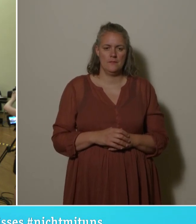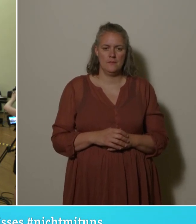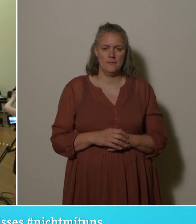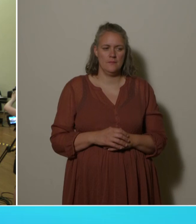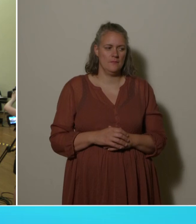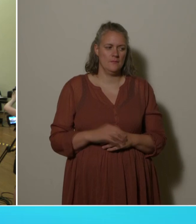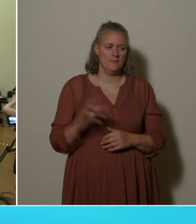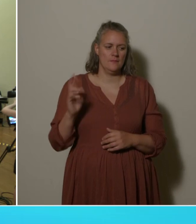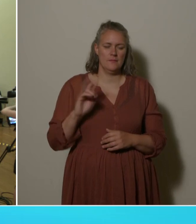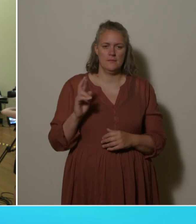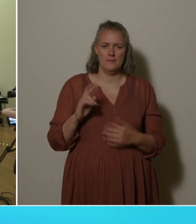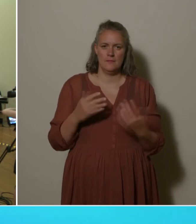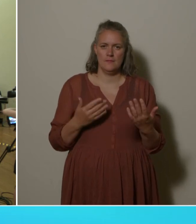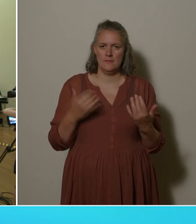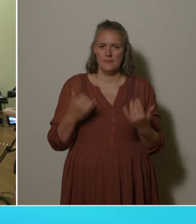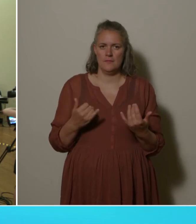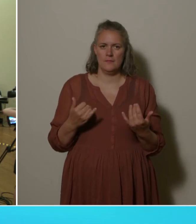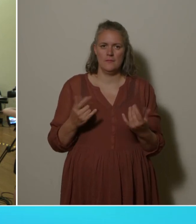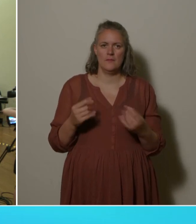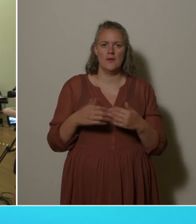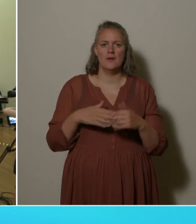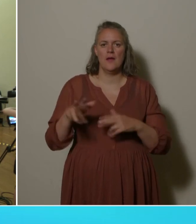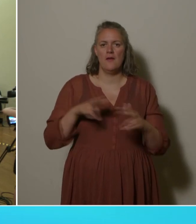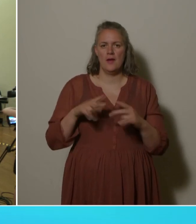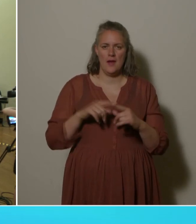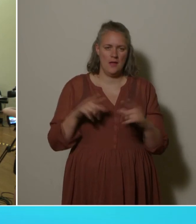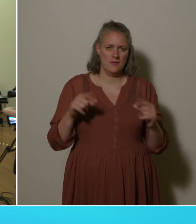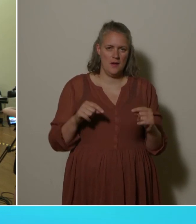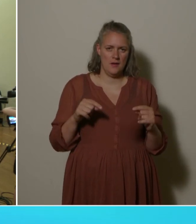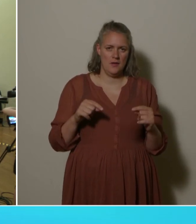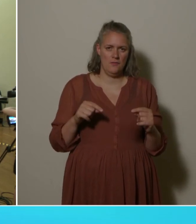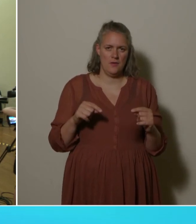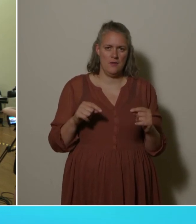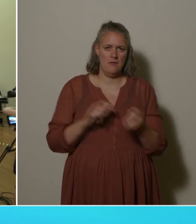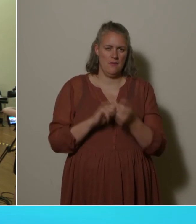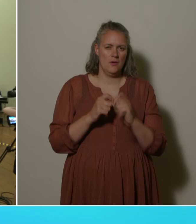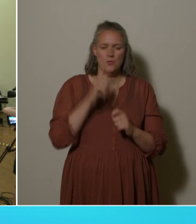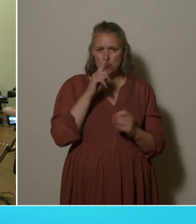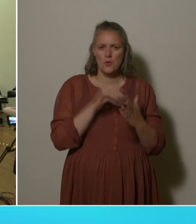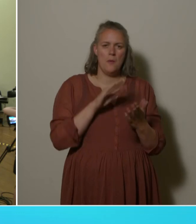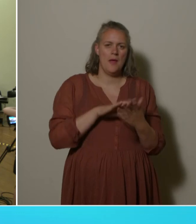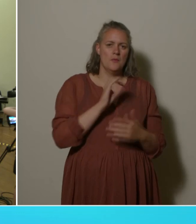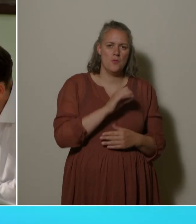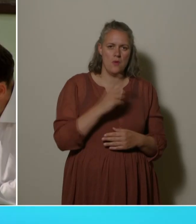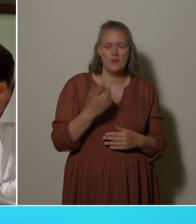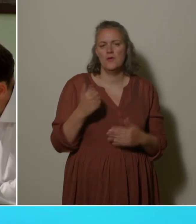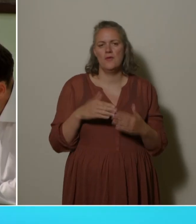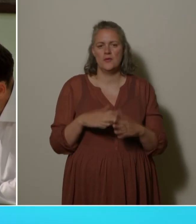Wer diesem, also das ist jetzt die Veränderung der Nahverkehrstarife, wo nur noch der 001 aufrechterhalten wird, der Fraktion Die